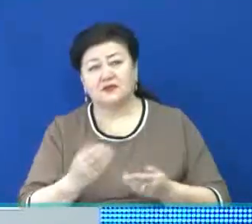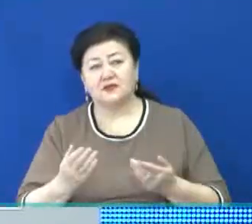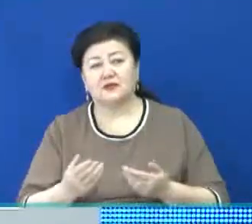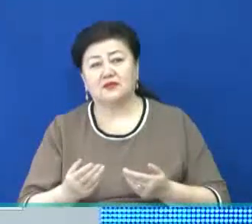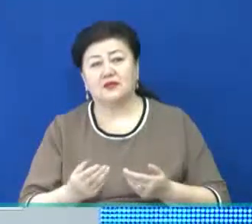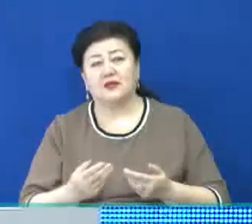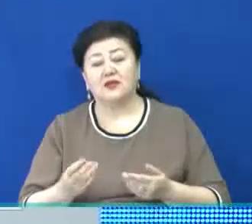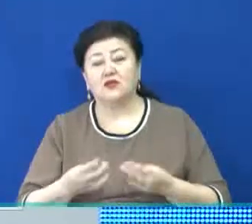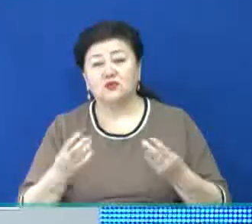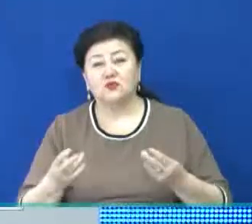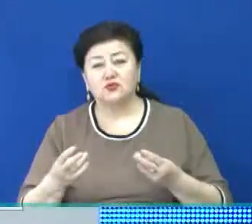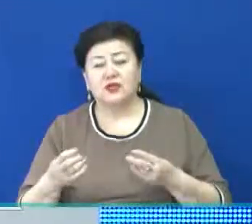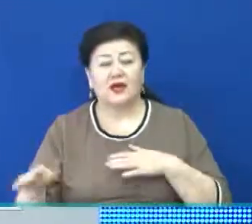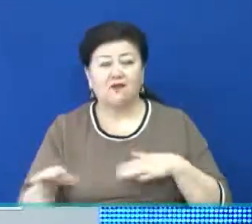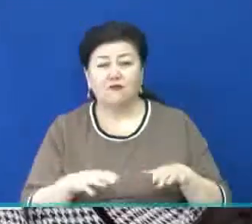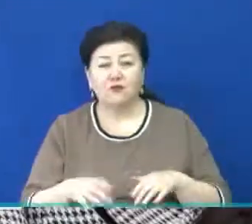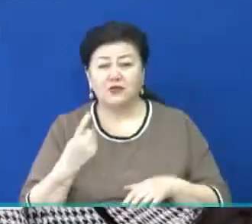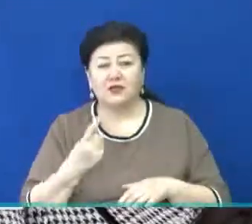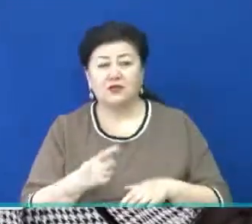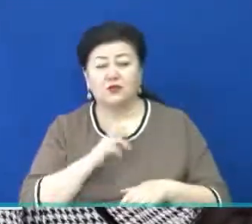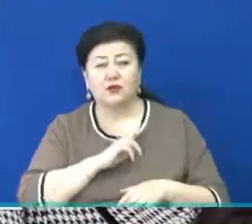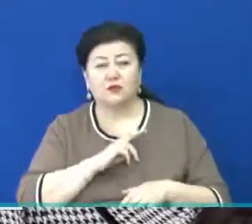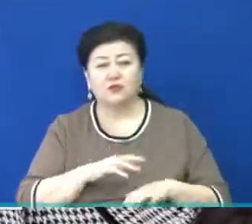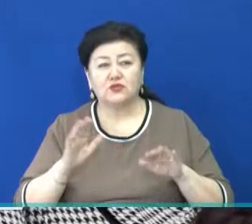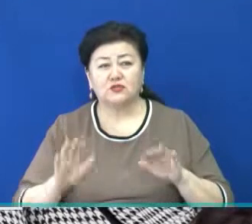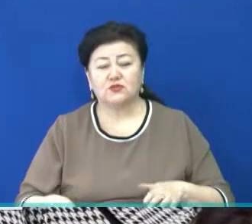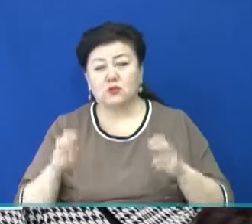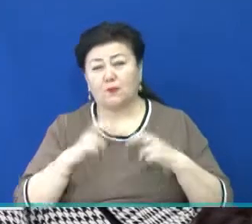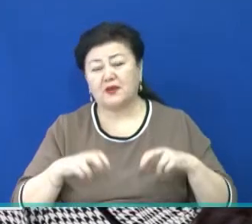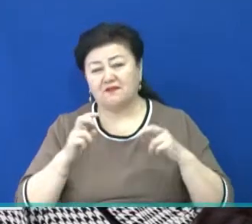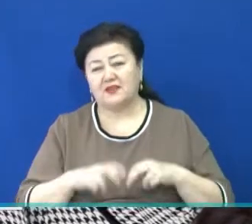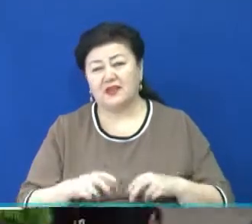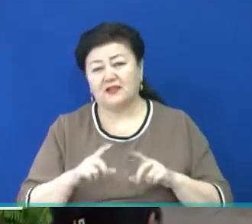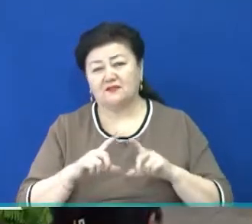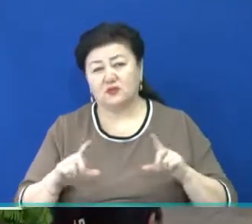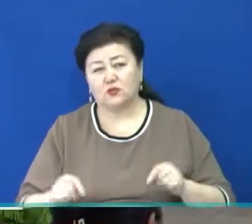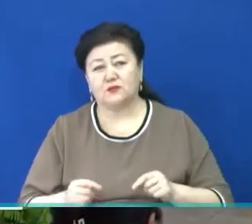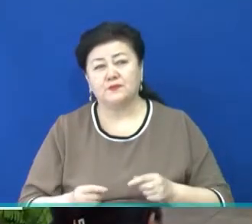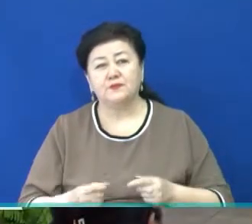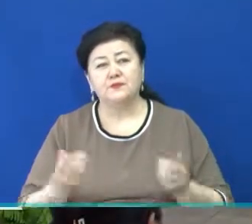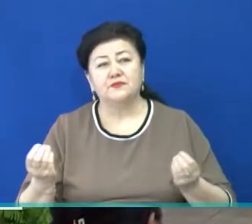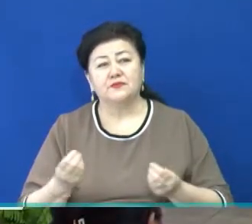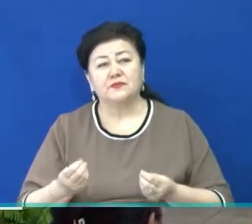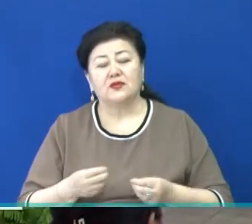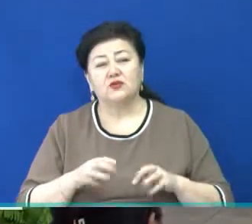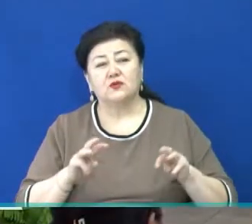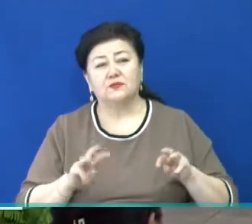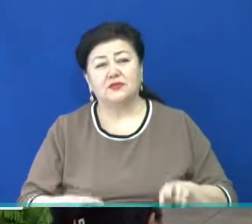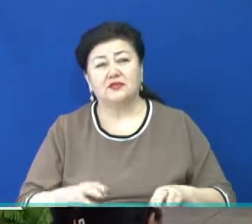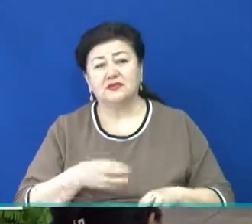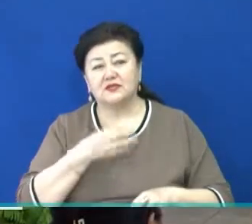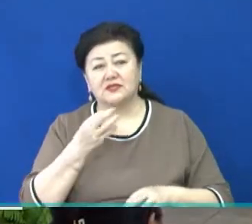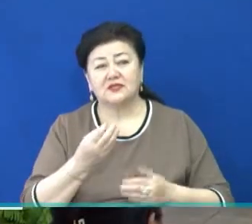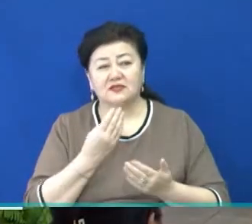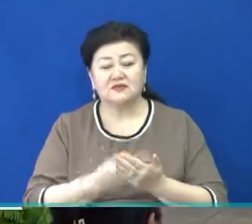қызметші штатын қарастыруды ұсынамыз. Сондай оқу-ағарту министрі Ғани Бейсенбаев мәселеге қатысты пікірін білдірді. Өз